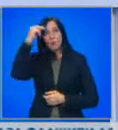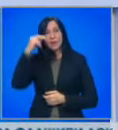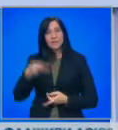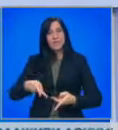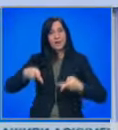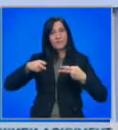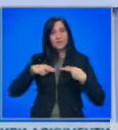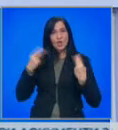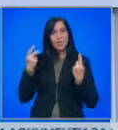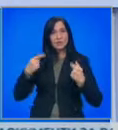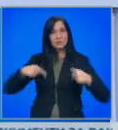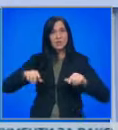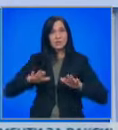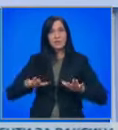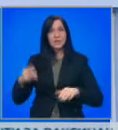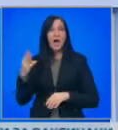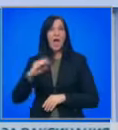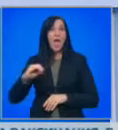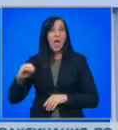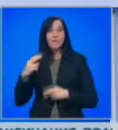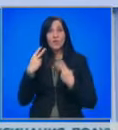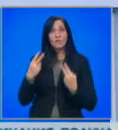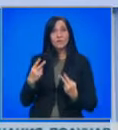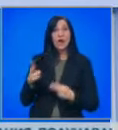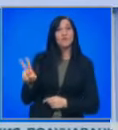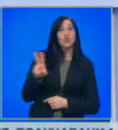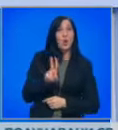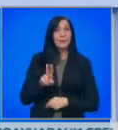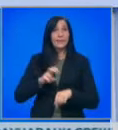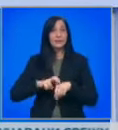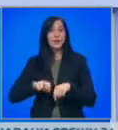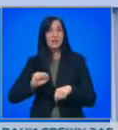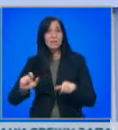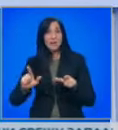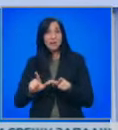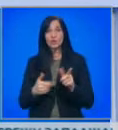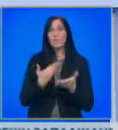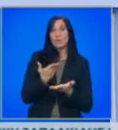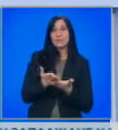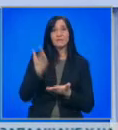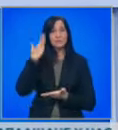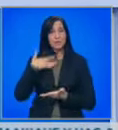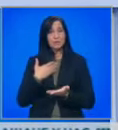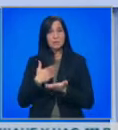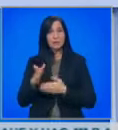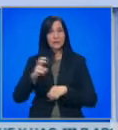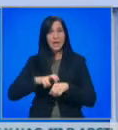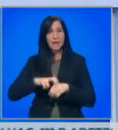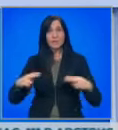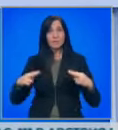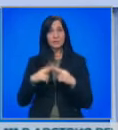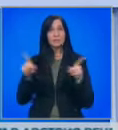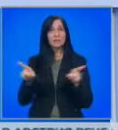България се завръща на сцената на детската Евровизия с дует. Денислава и Мартин ще представят страната ни през декември в